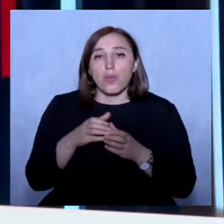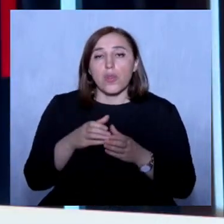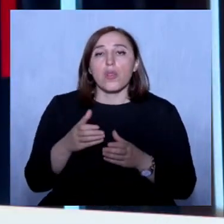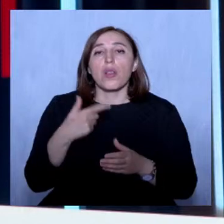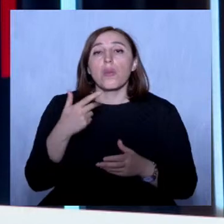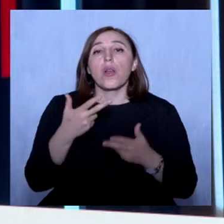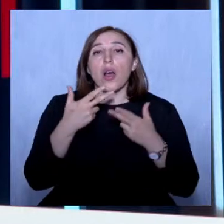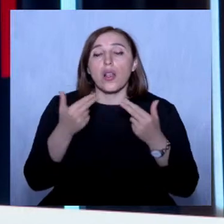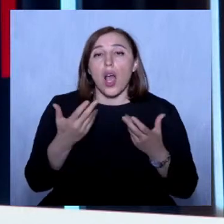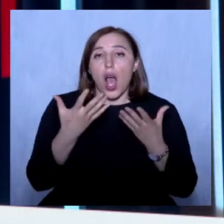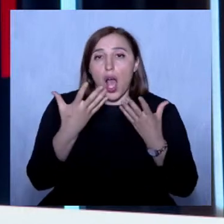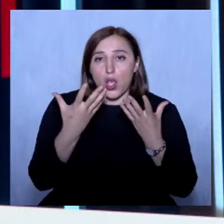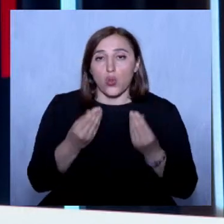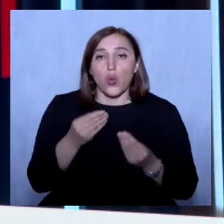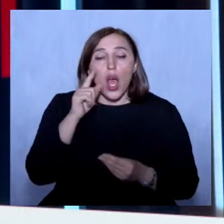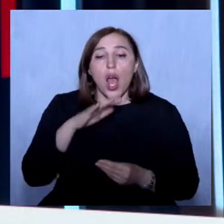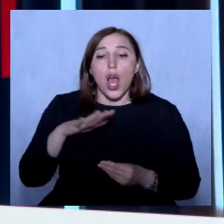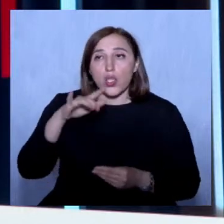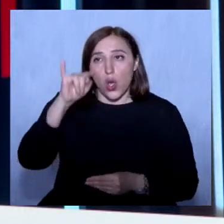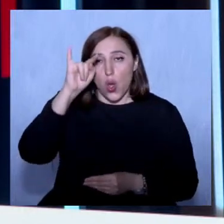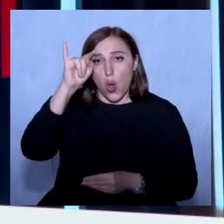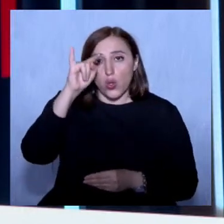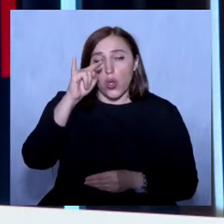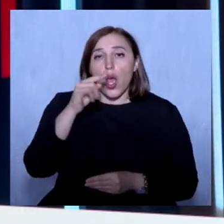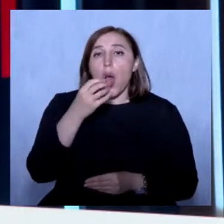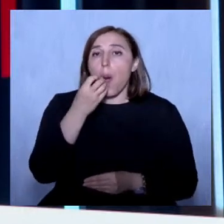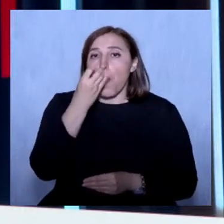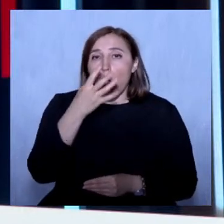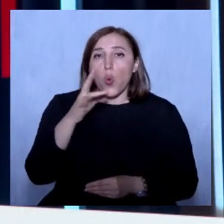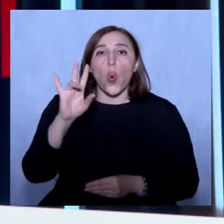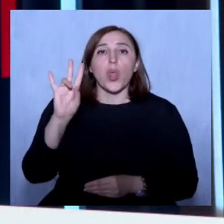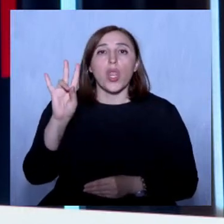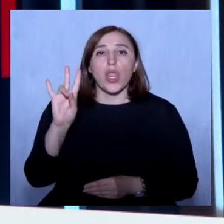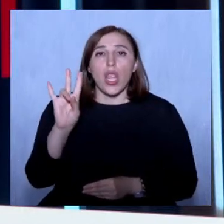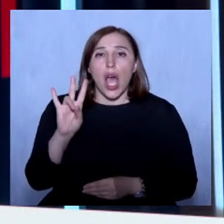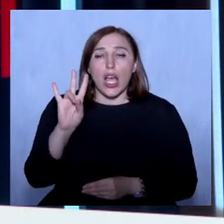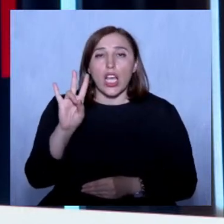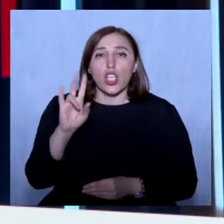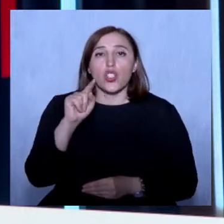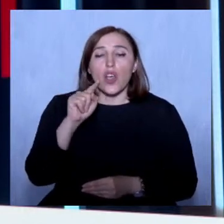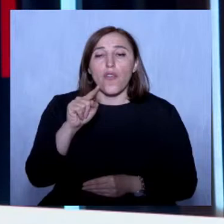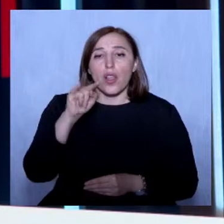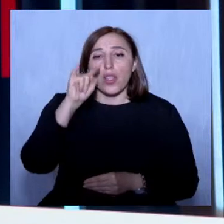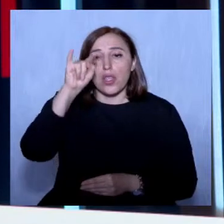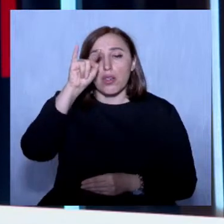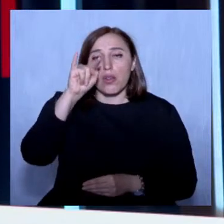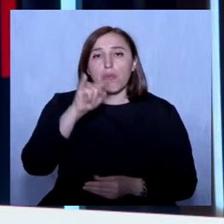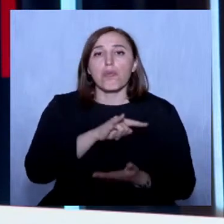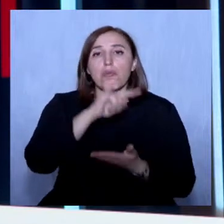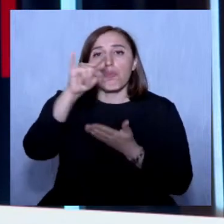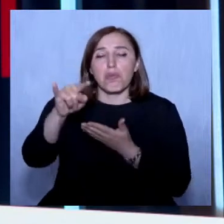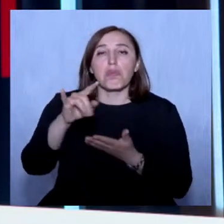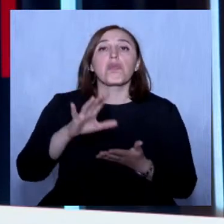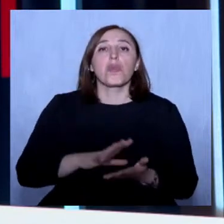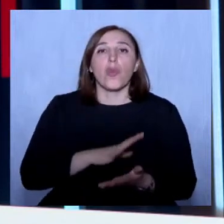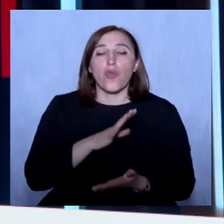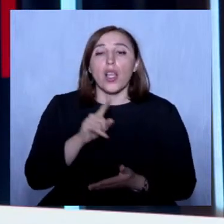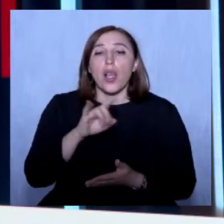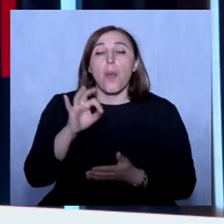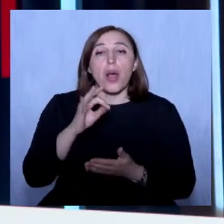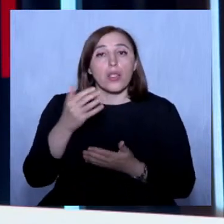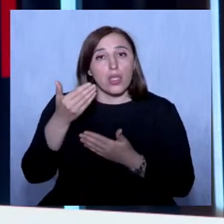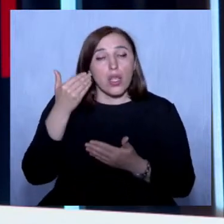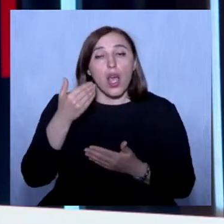է, որ այստոր Հայաստանի ոթային տարասքով իրականացվել է բակու նախիջևան երդուղով թրիչք։ Ավելի վաղ այս մասին